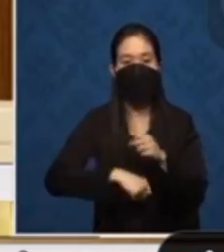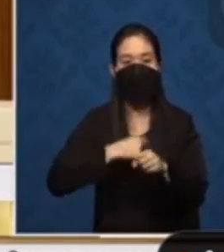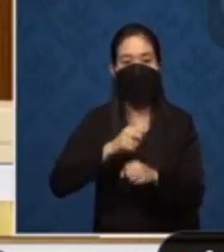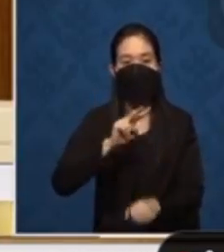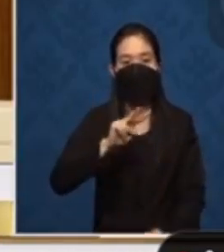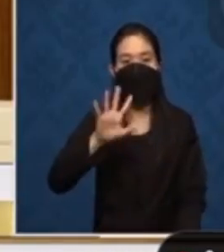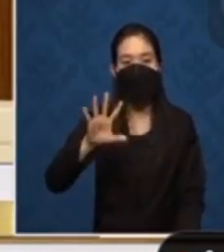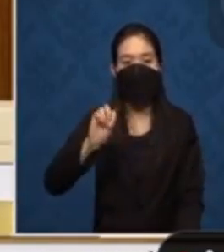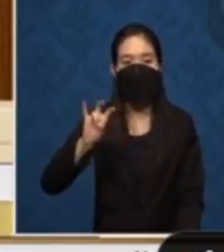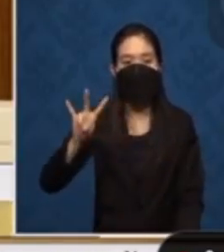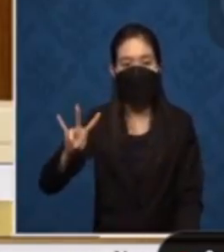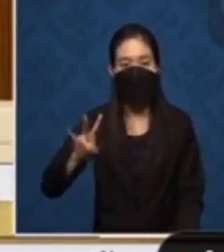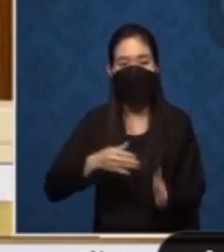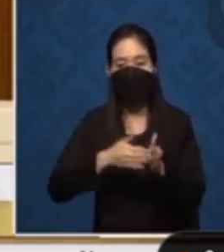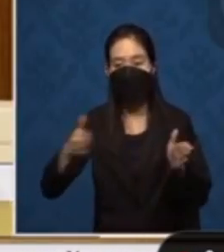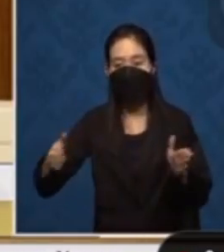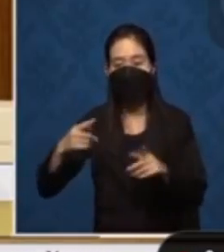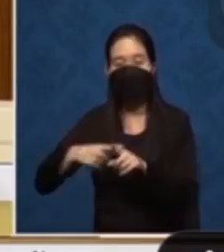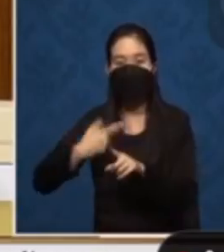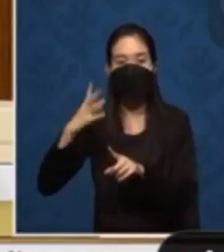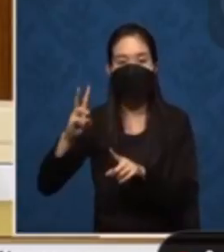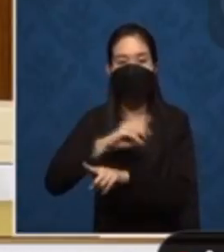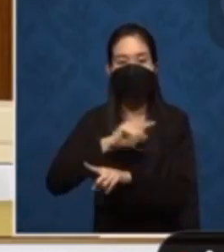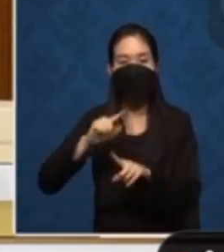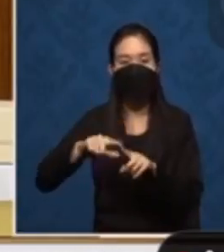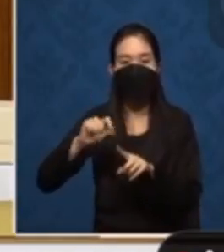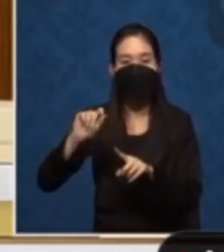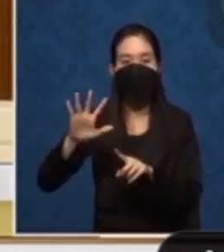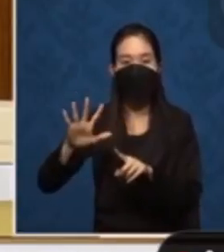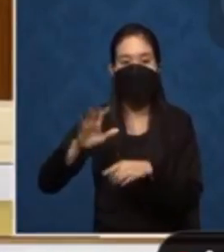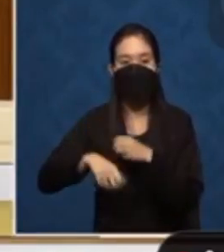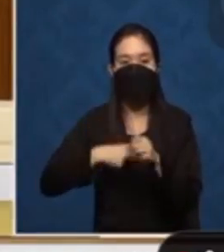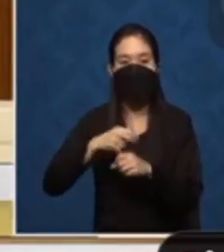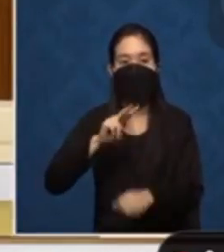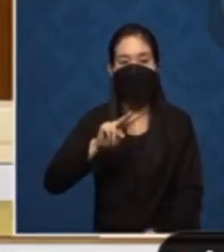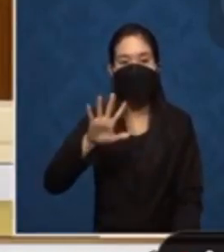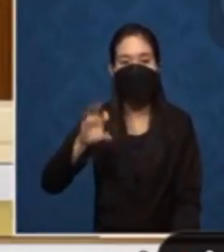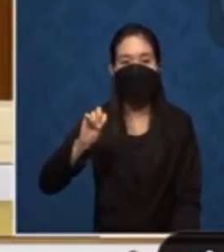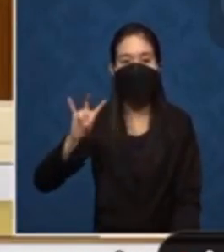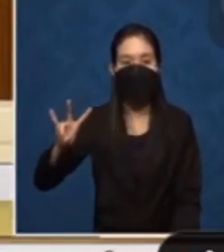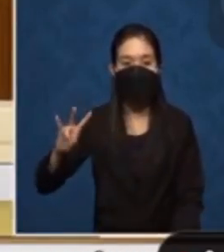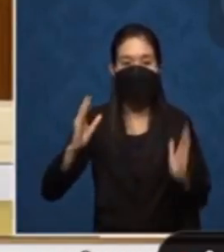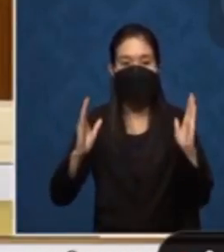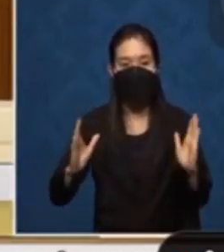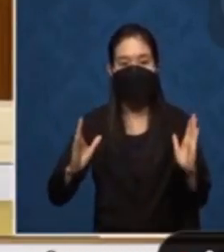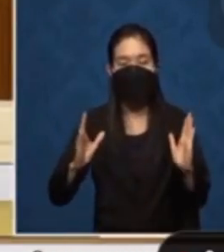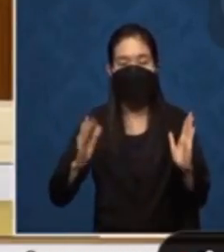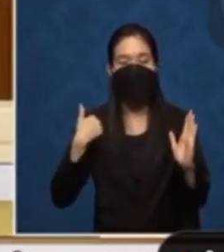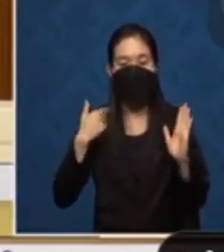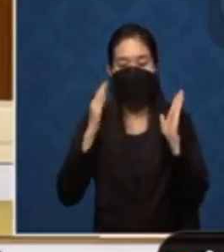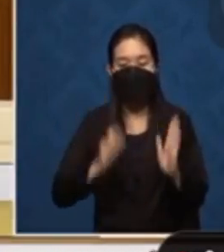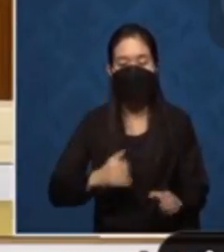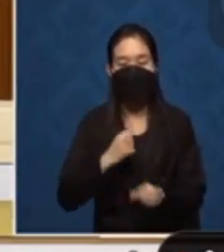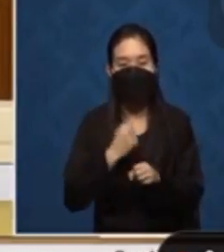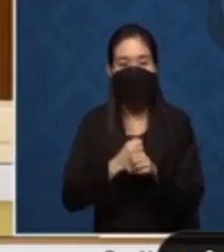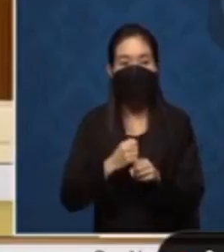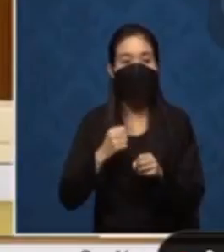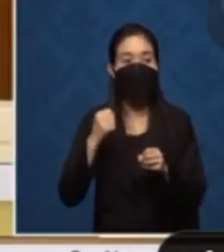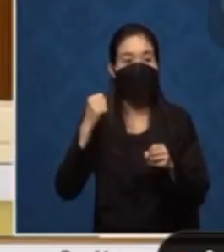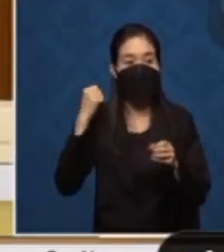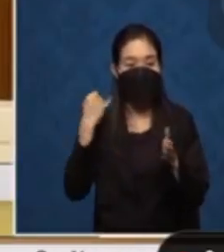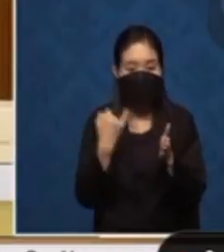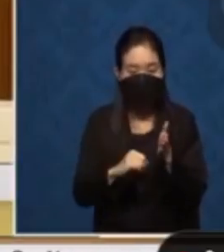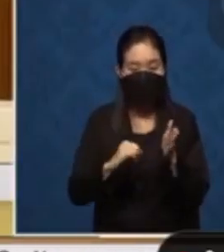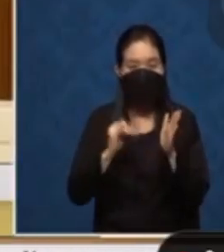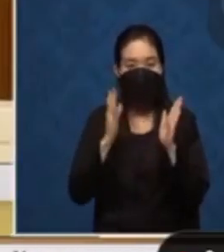จนถึงวันที่ 30 มิธุนายน 2561มีบุคคลพลเลือนถูกดำเือนขดีในสารฐานกุงเทพรวมทั้งหมด